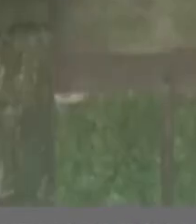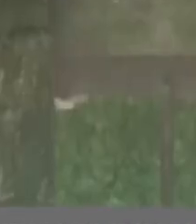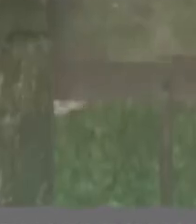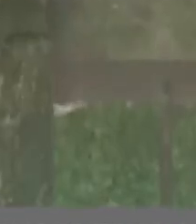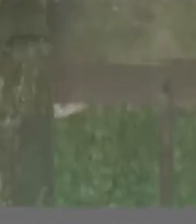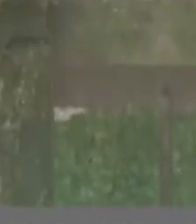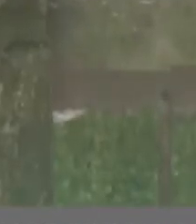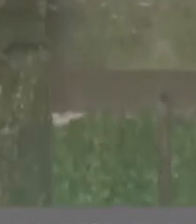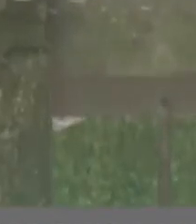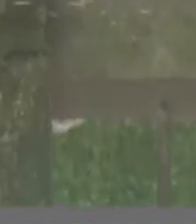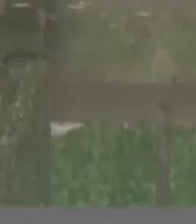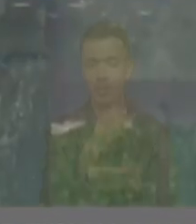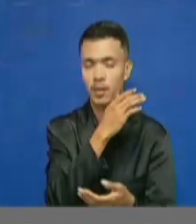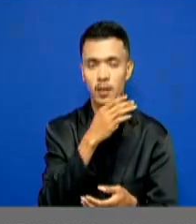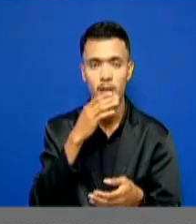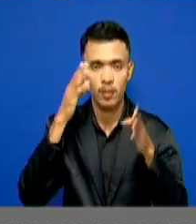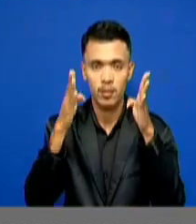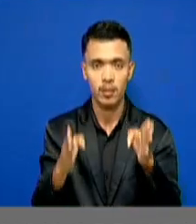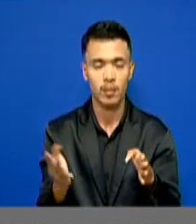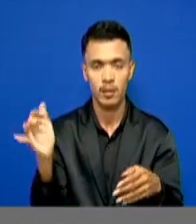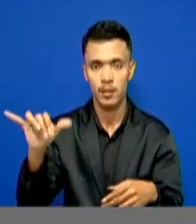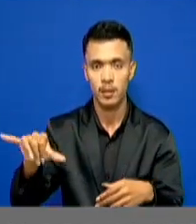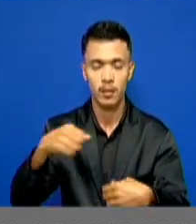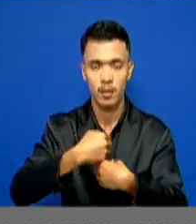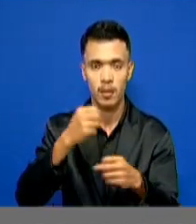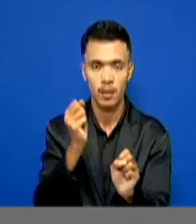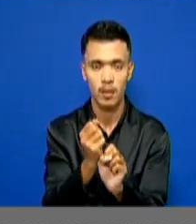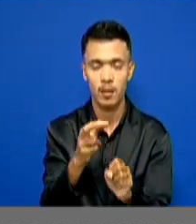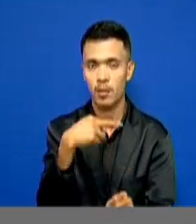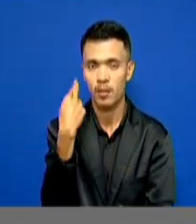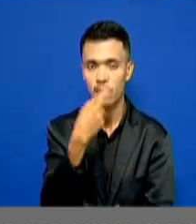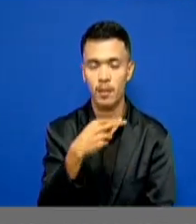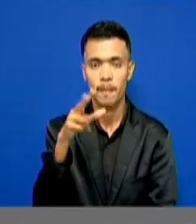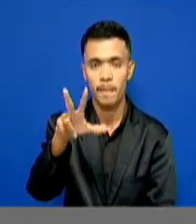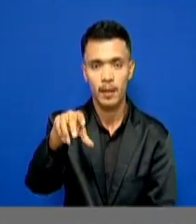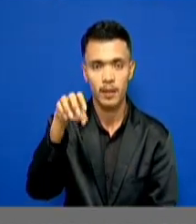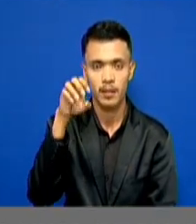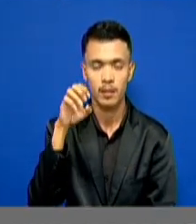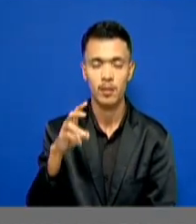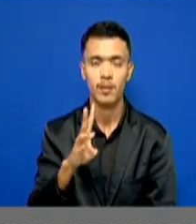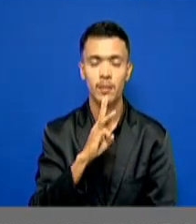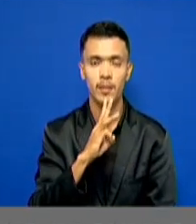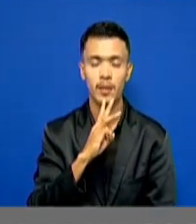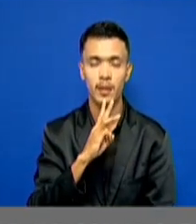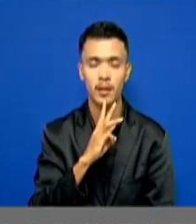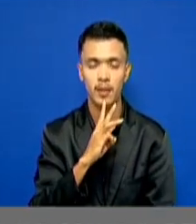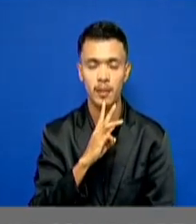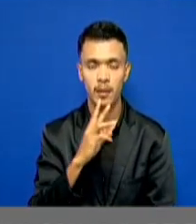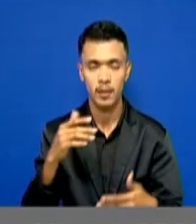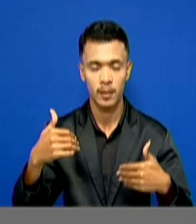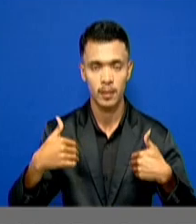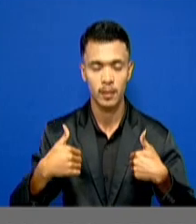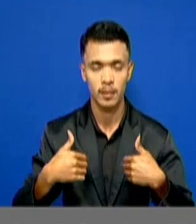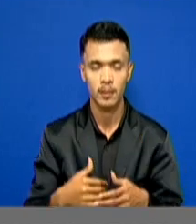nune bele fasilita agrikultur sira halonatar. Nesan 300 hektar. Be ini ami bele kualian sene be iya